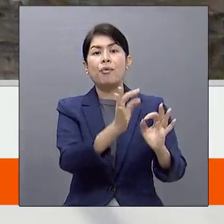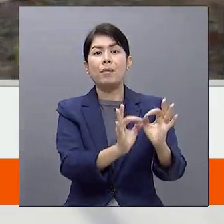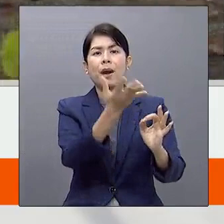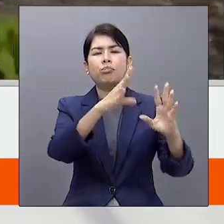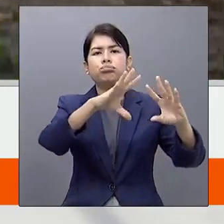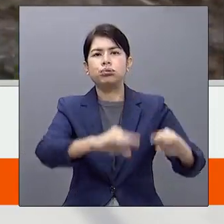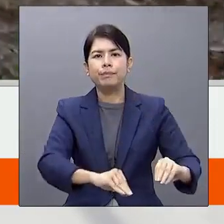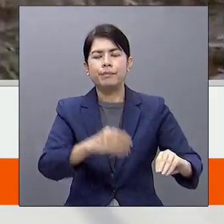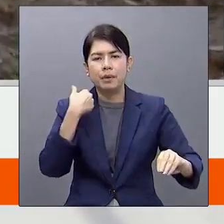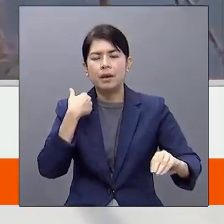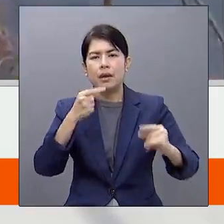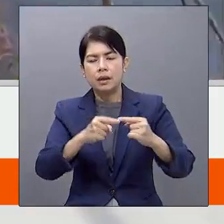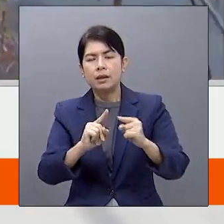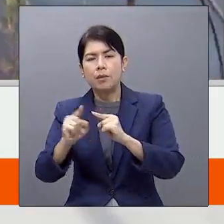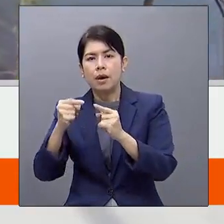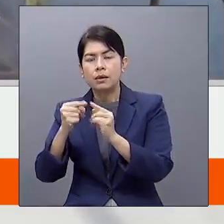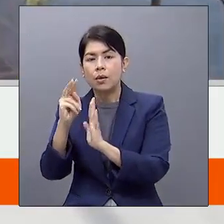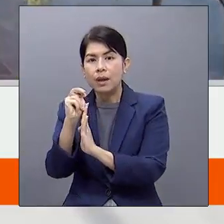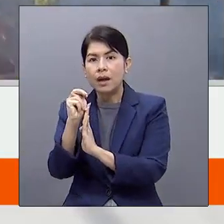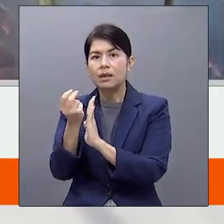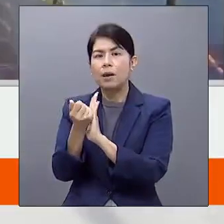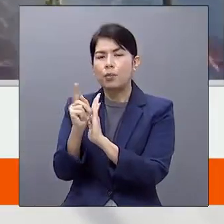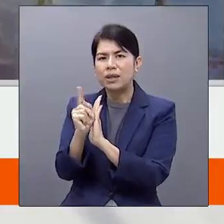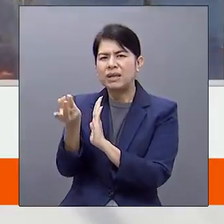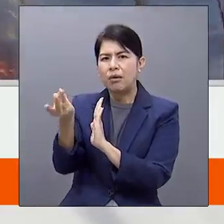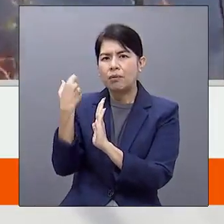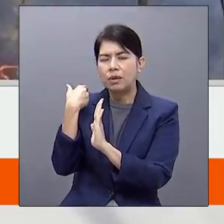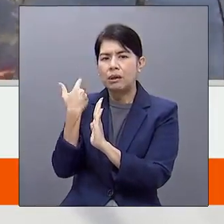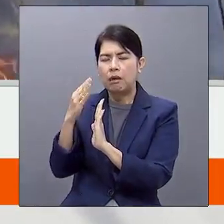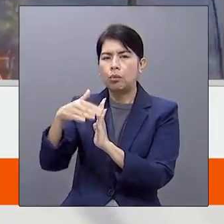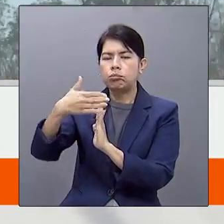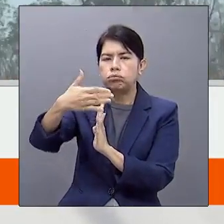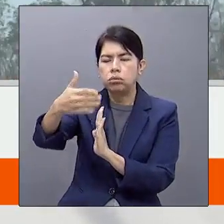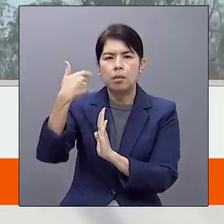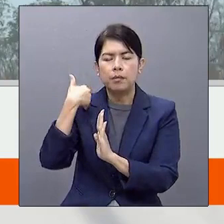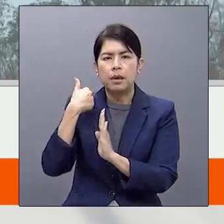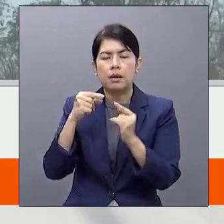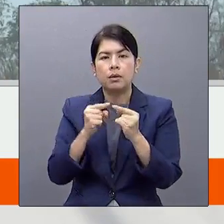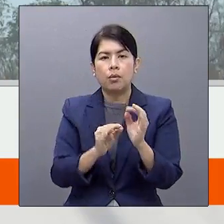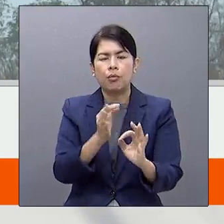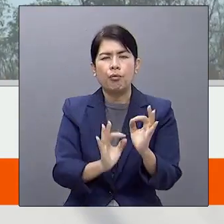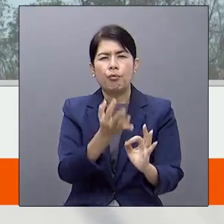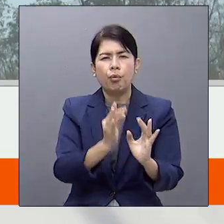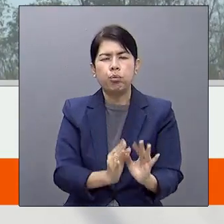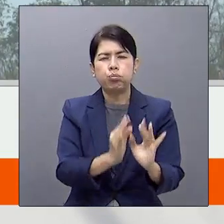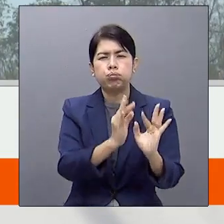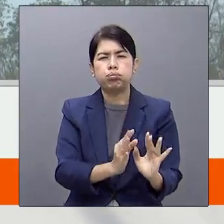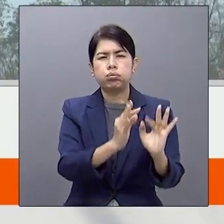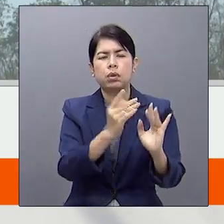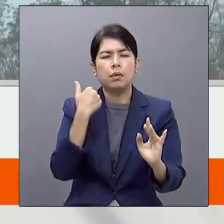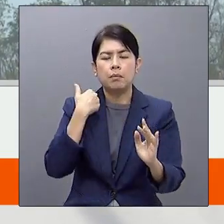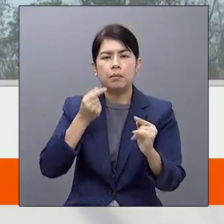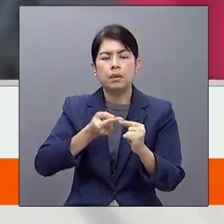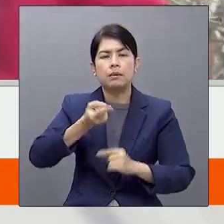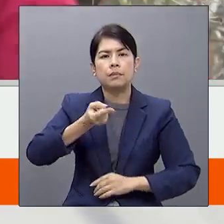แถวทางน่านทางอุตรดิตถ์นิดหน่อยแต่หลังจากนั้นนะครับก็มีไฟทุกวันถึงแม้จะไม่มากเท่าปี62-63นะครับก็มีไฟในประเ